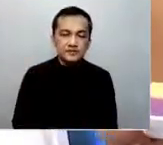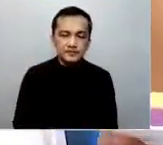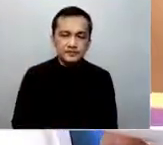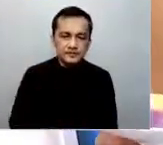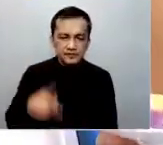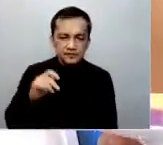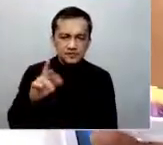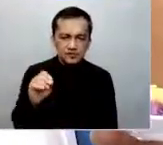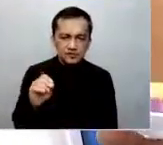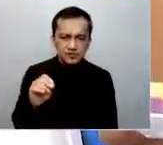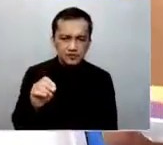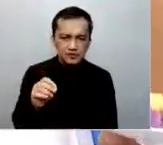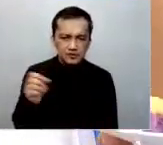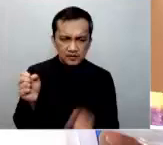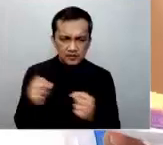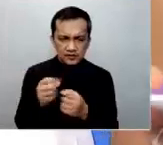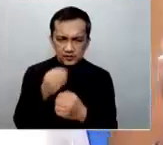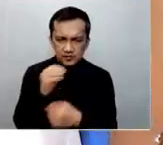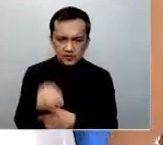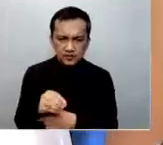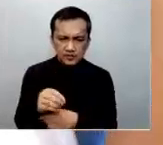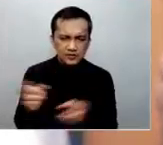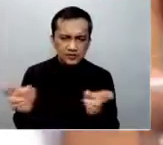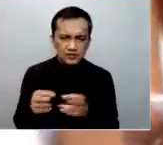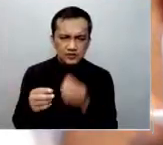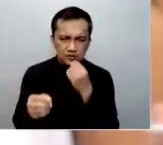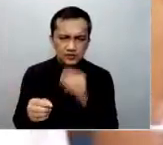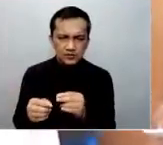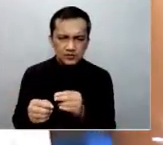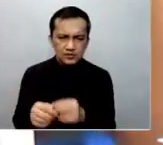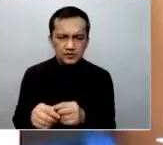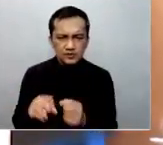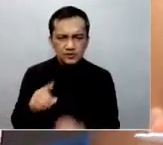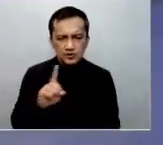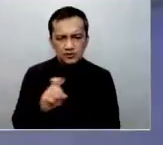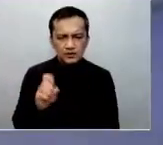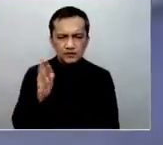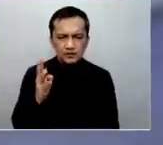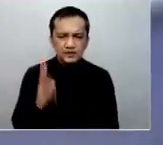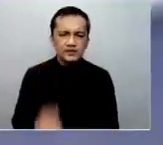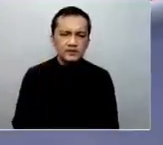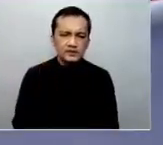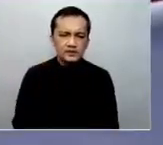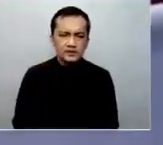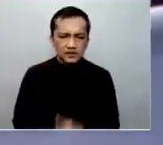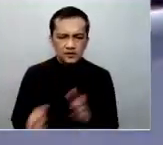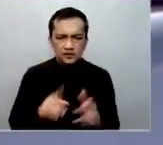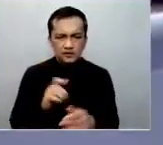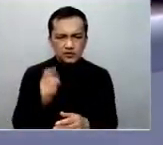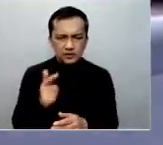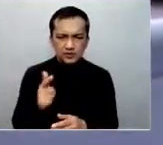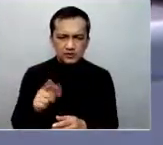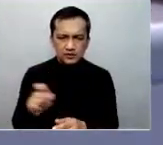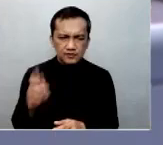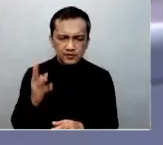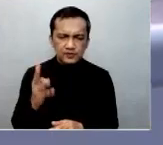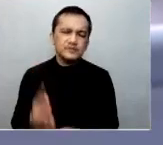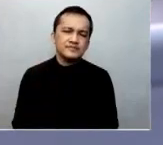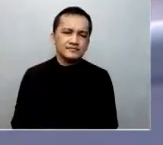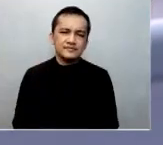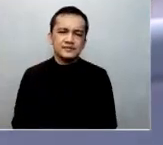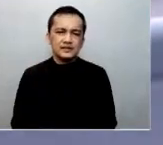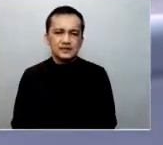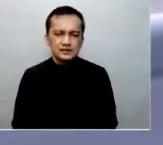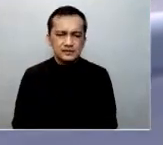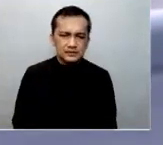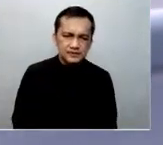we have small orders, yung para mga short orders. So, it ranges 140, 120, 140. So, nasa ilan na po yun? Siya.